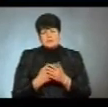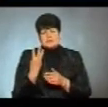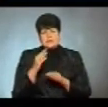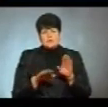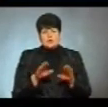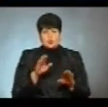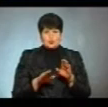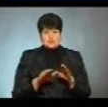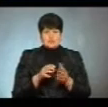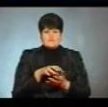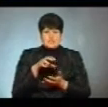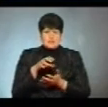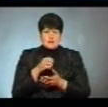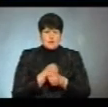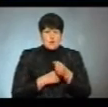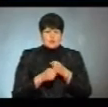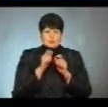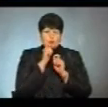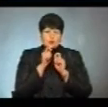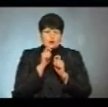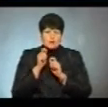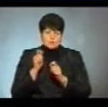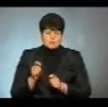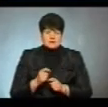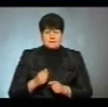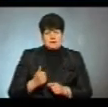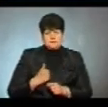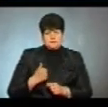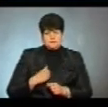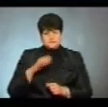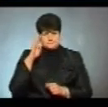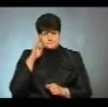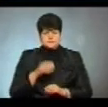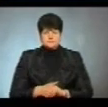великодніх дарунків для українських військовослужбовців, розповів Володимир Мосейко.